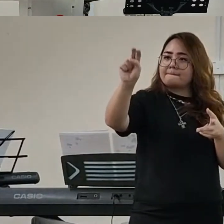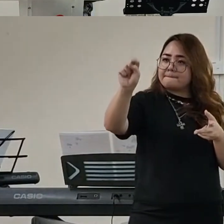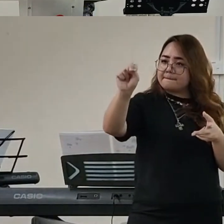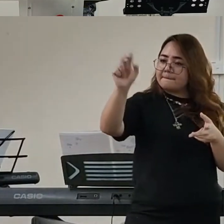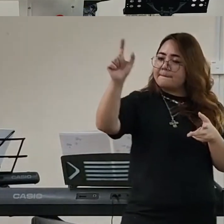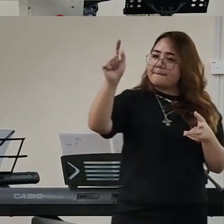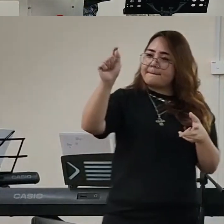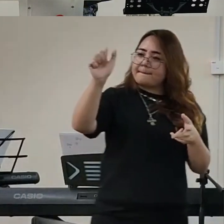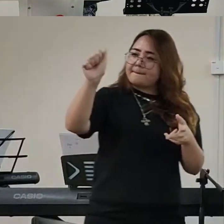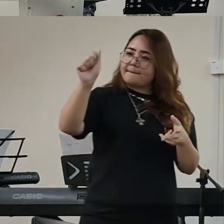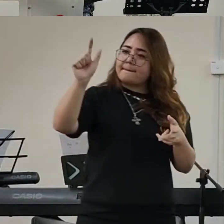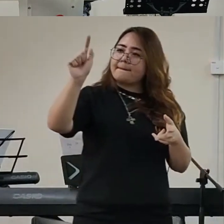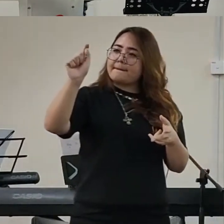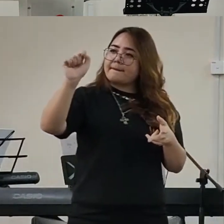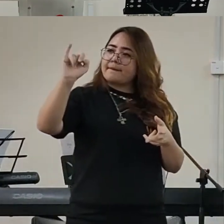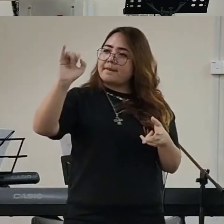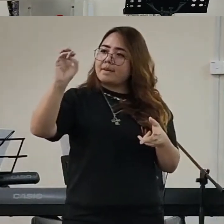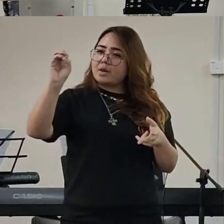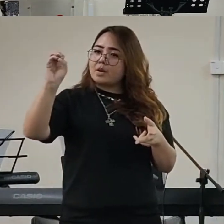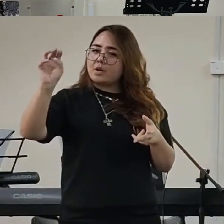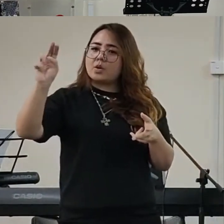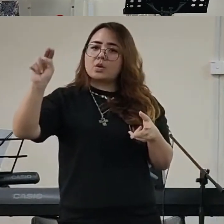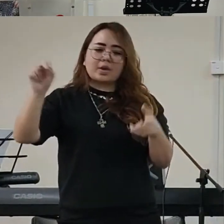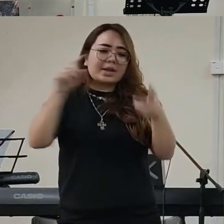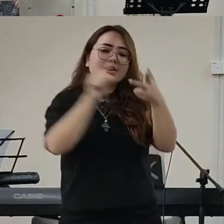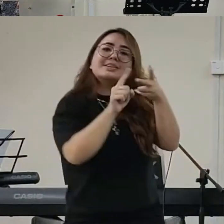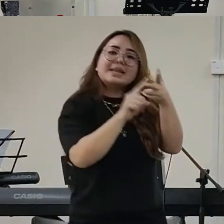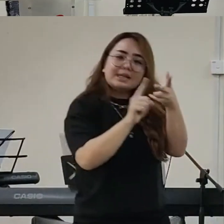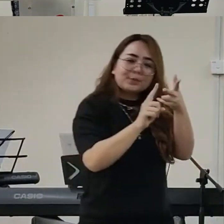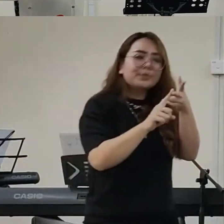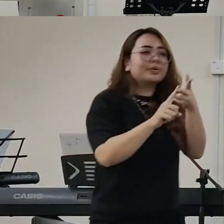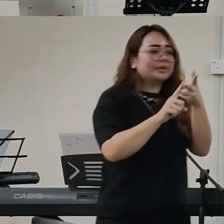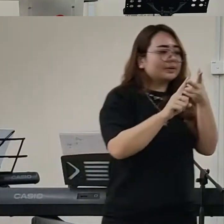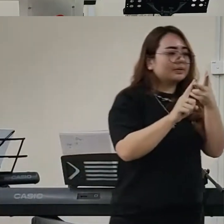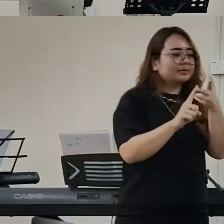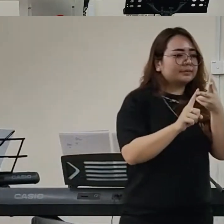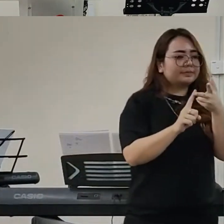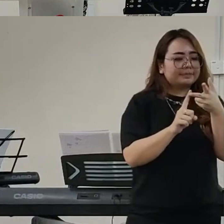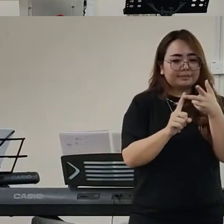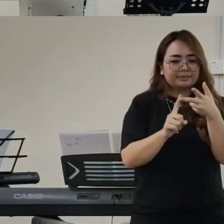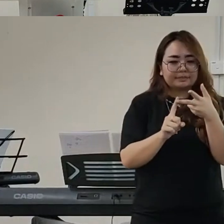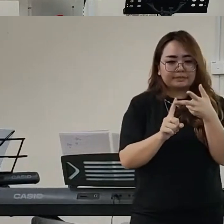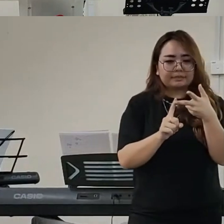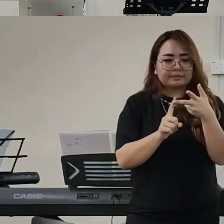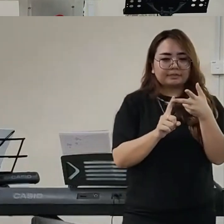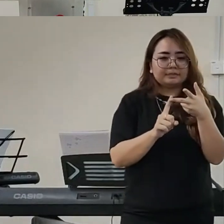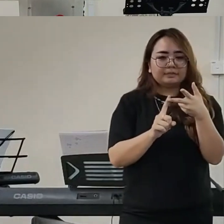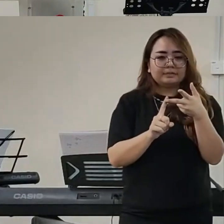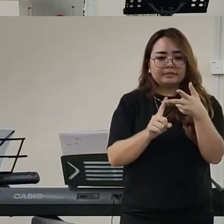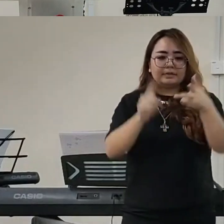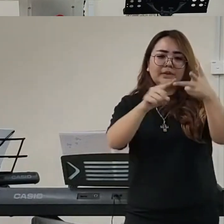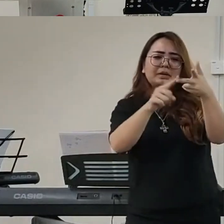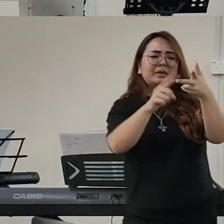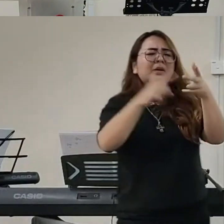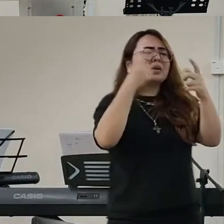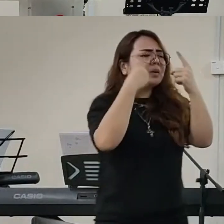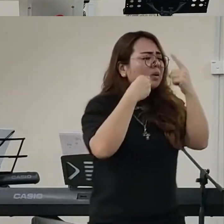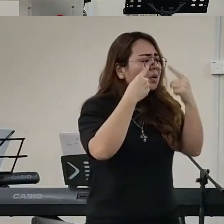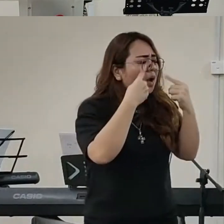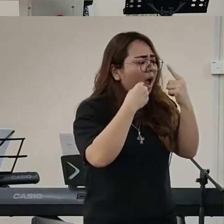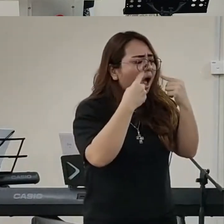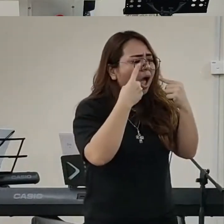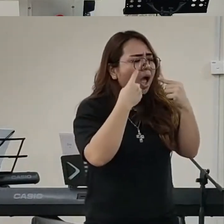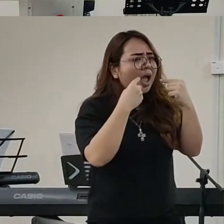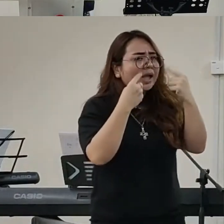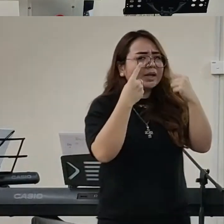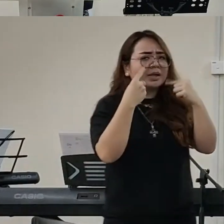Lamentation. 那第三本书叫哀歌，它不是一个先知的。 Lamentation simply means the cry, the cry. And